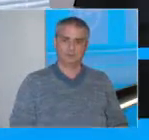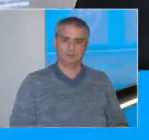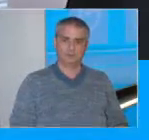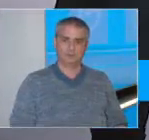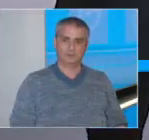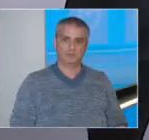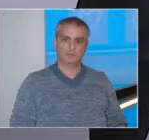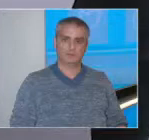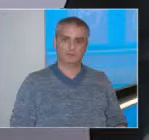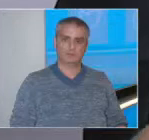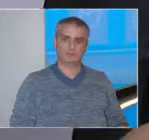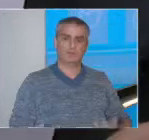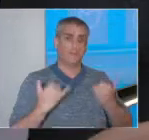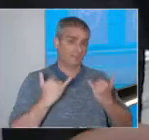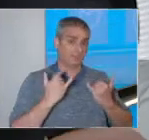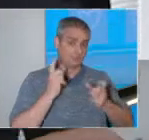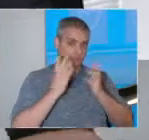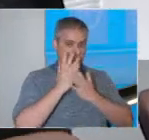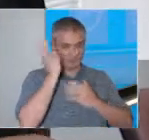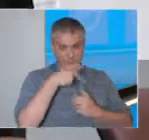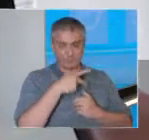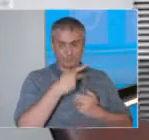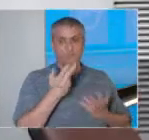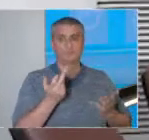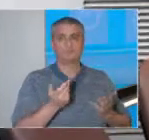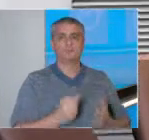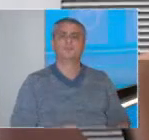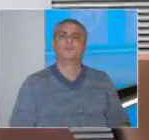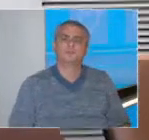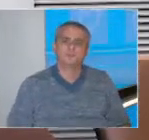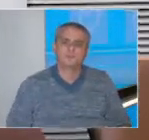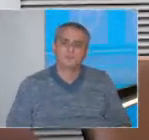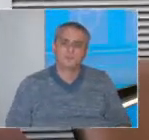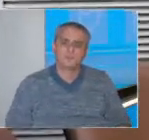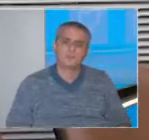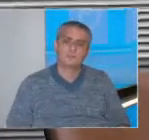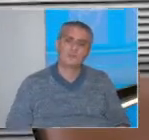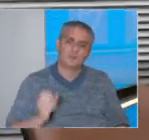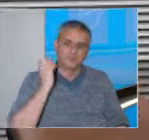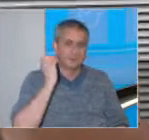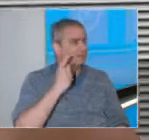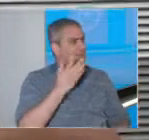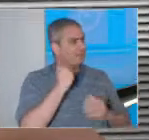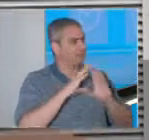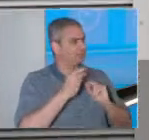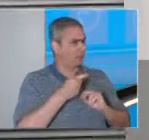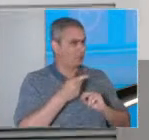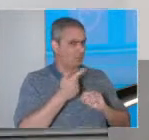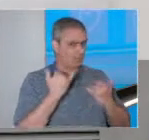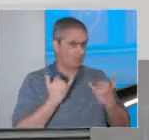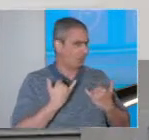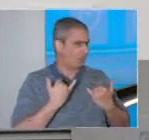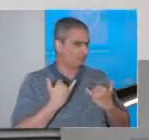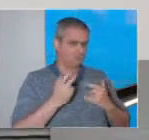בפועל יהיו גבוהות מהתוצאות עכשיו, כי אנשים יבינים שזו התקווה לממשלה שפויה וליברלית. לסיכום, אז היום